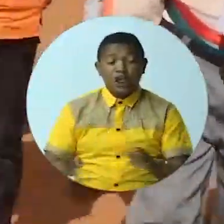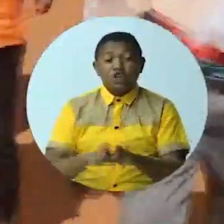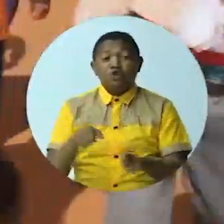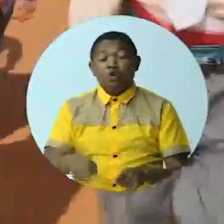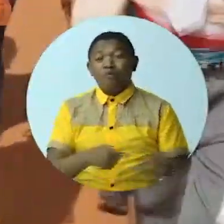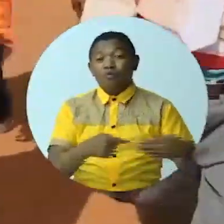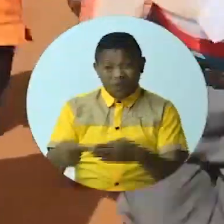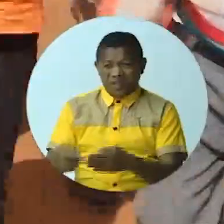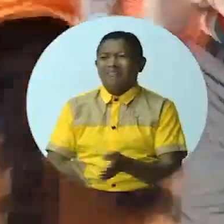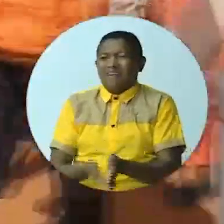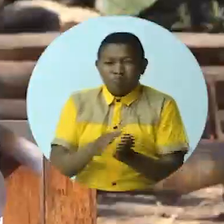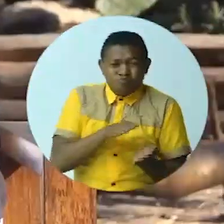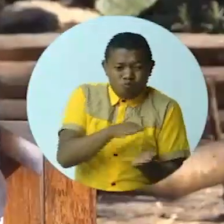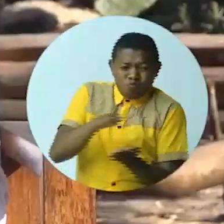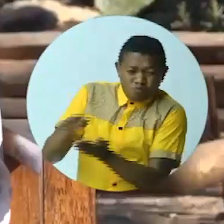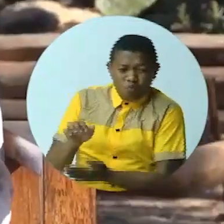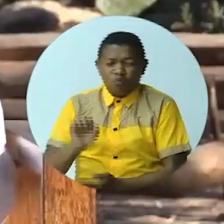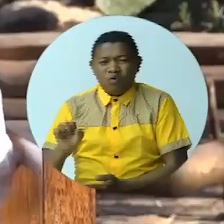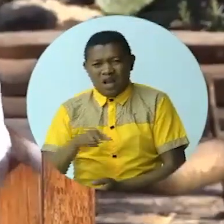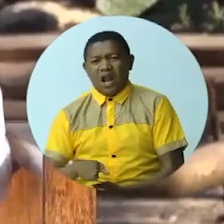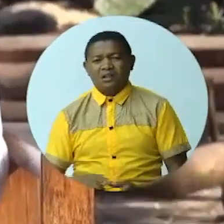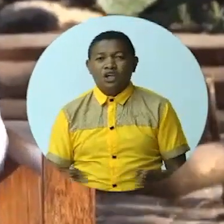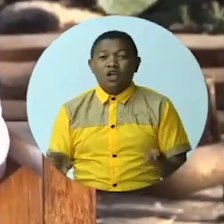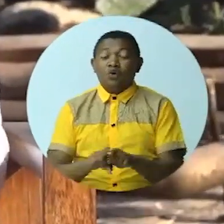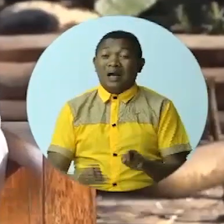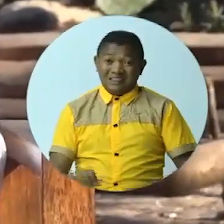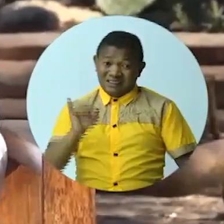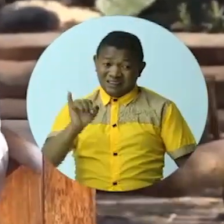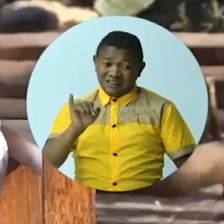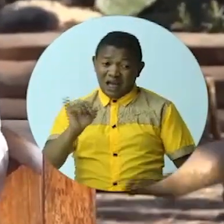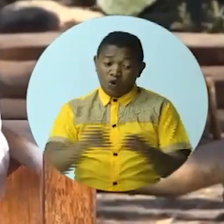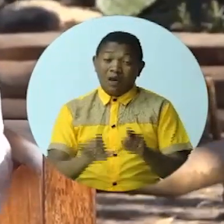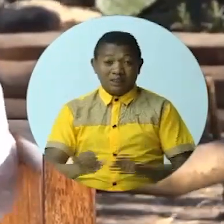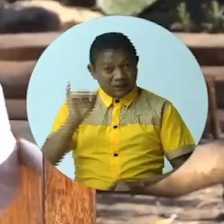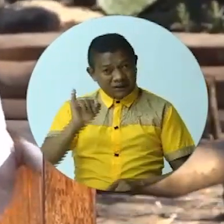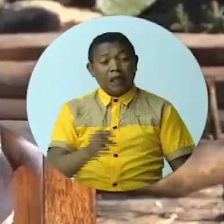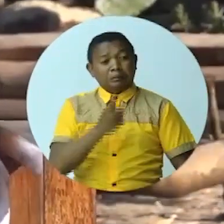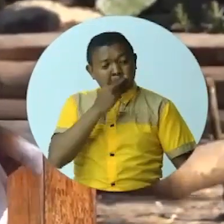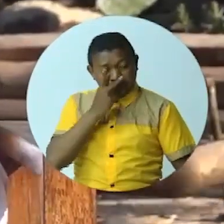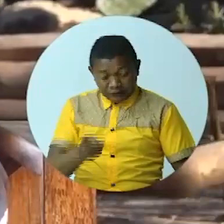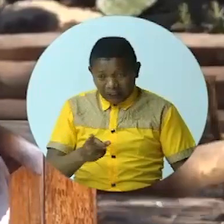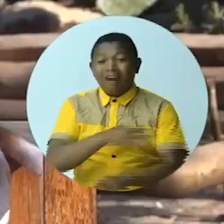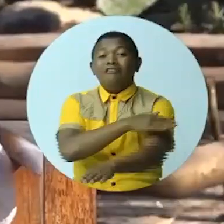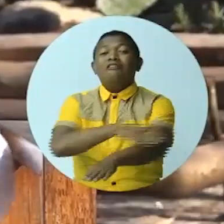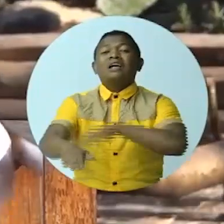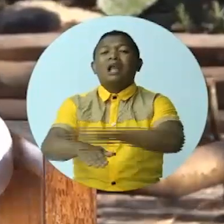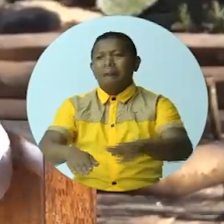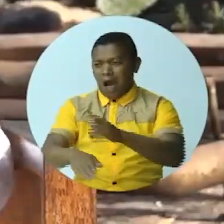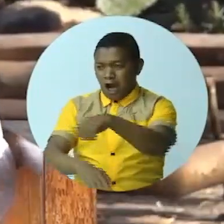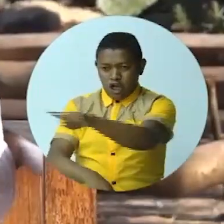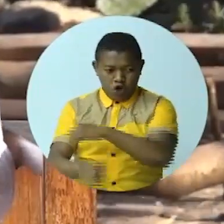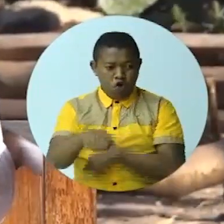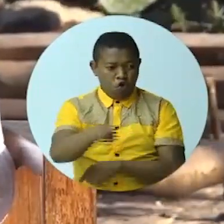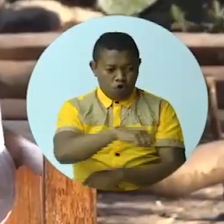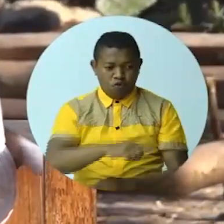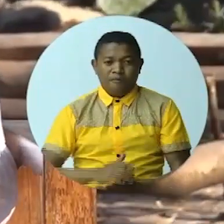ary indrindra indrindra ny fijerevana ny fahasalamana izy ireo. Zay no nahatongavako taty zany dia